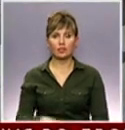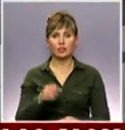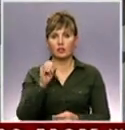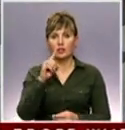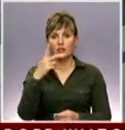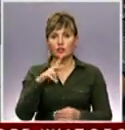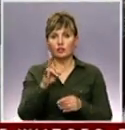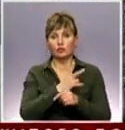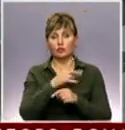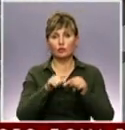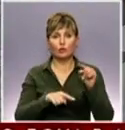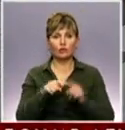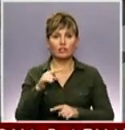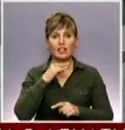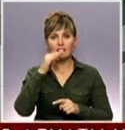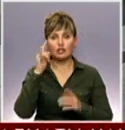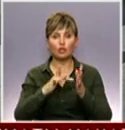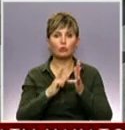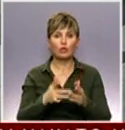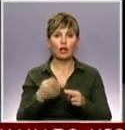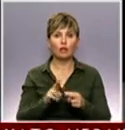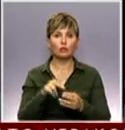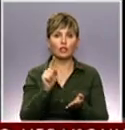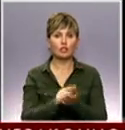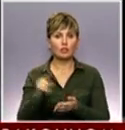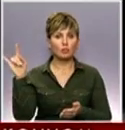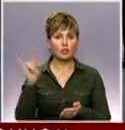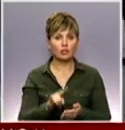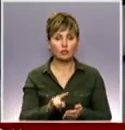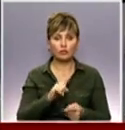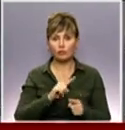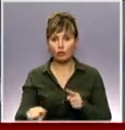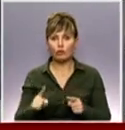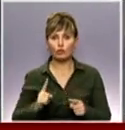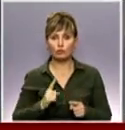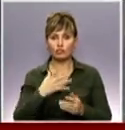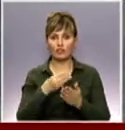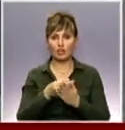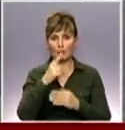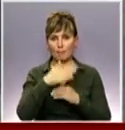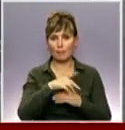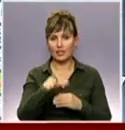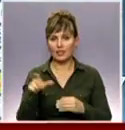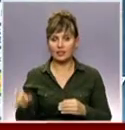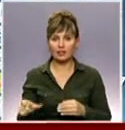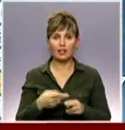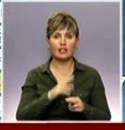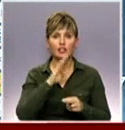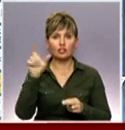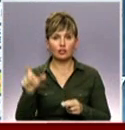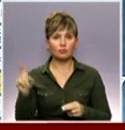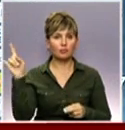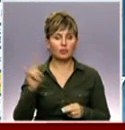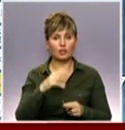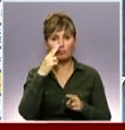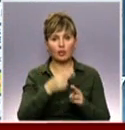11:30 ночи родственники казахстанских туристов, которые должны приземлиться с минуты на минуту, ждут своих близких. Фарида Кубалаева приехала